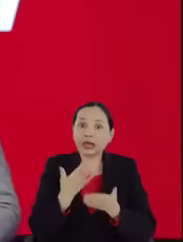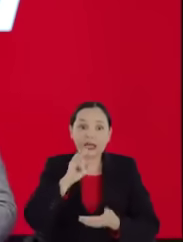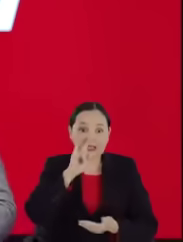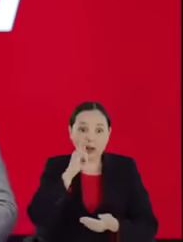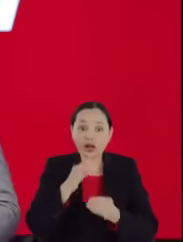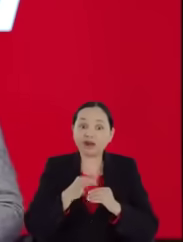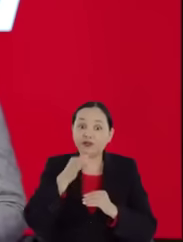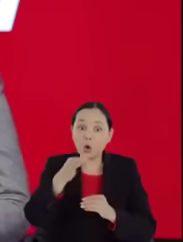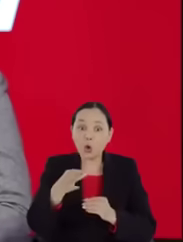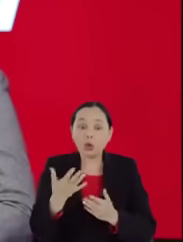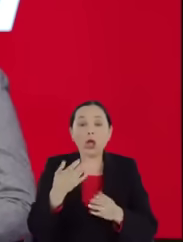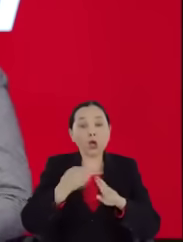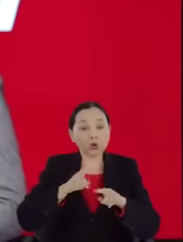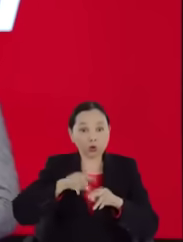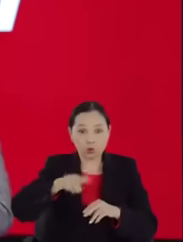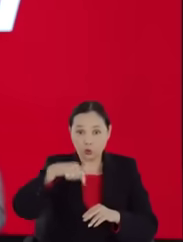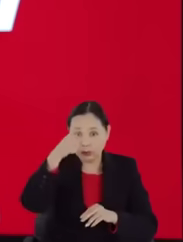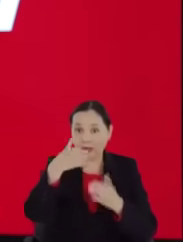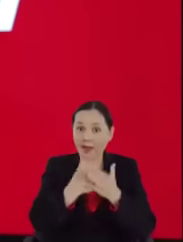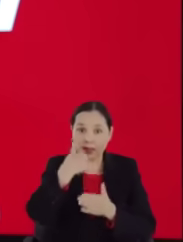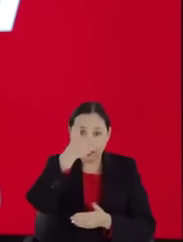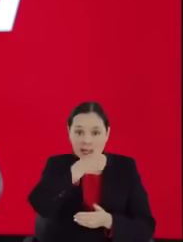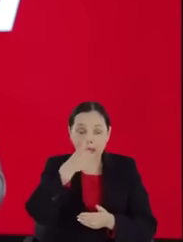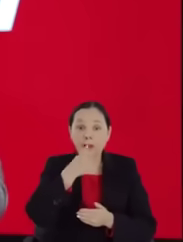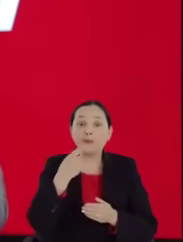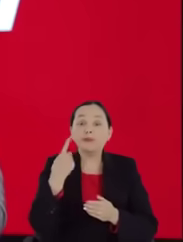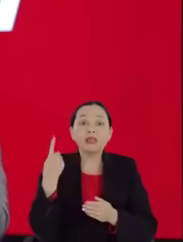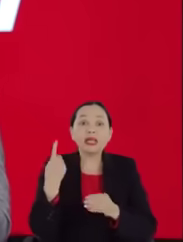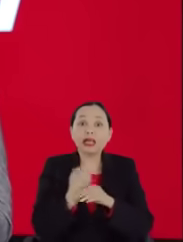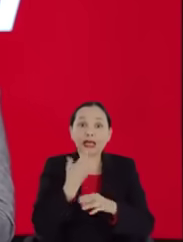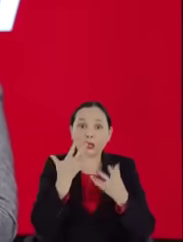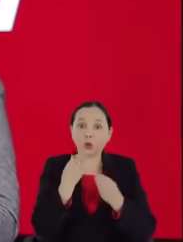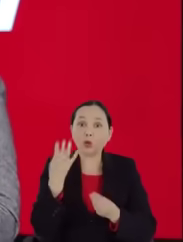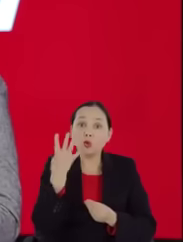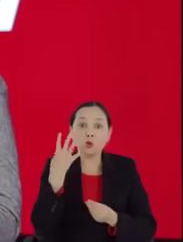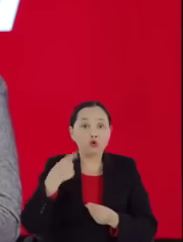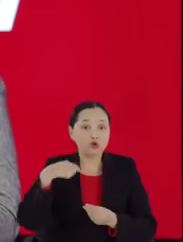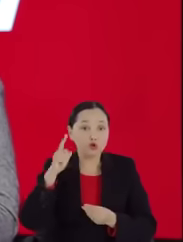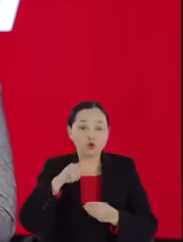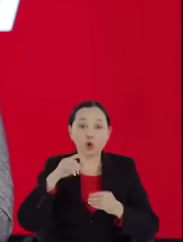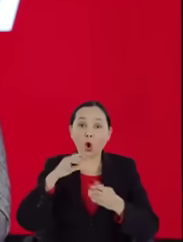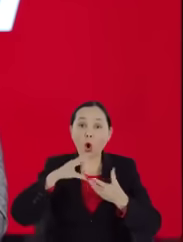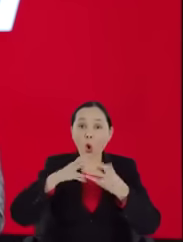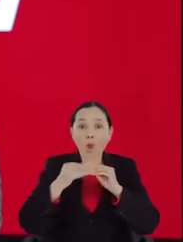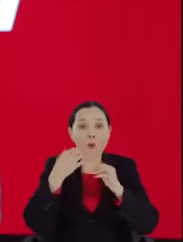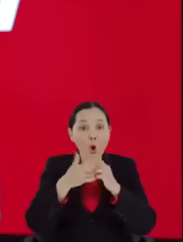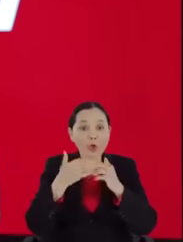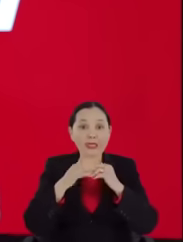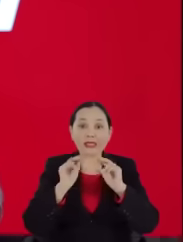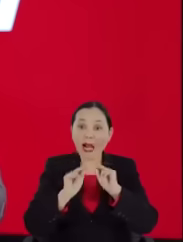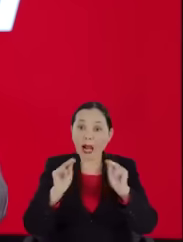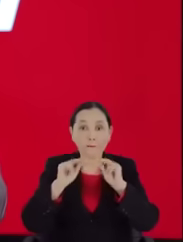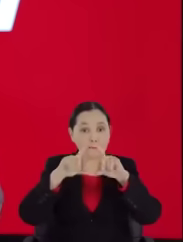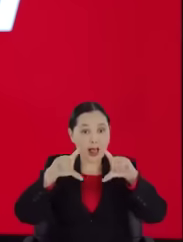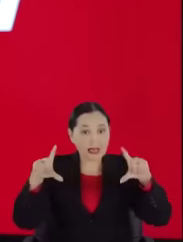Samarqand viloyatida shu yil yangi yilda demak ilk kunlarida 4-chi sonli umumiy o'rta ta'lim maktabida